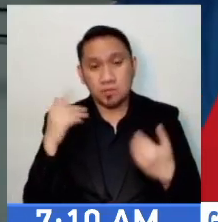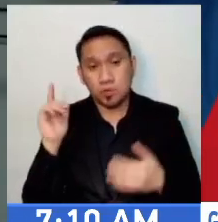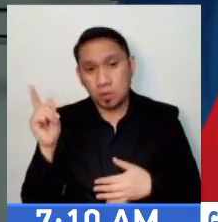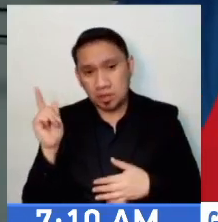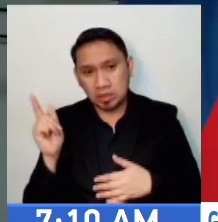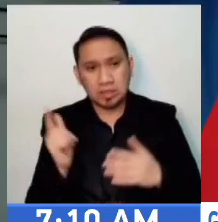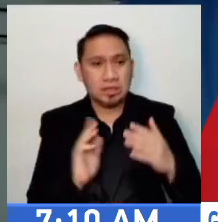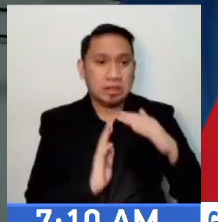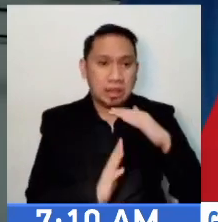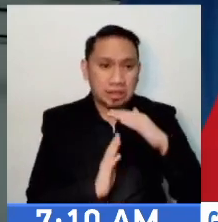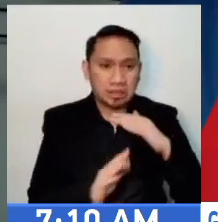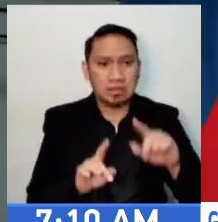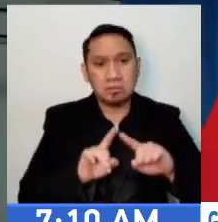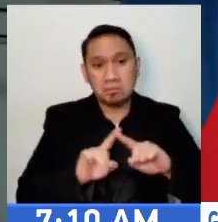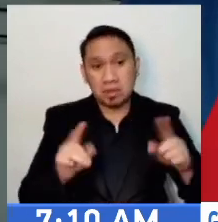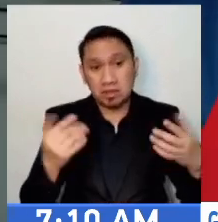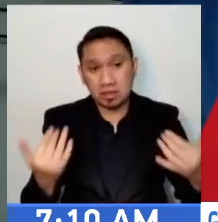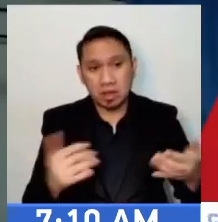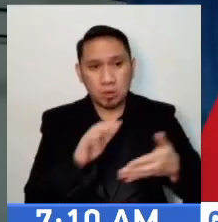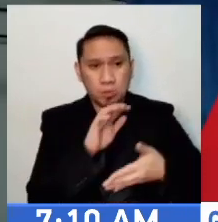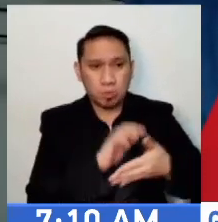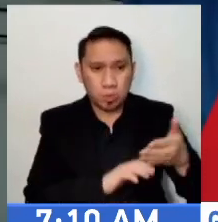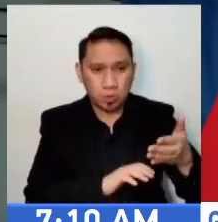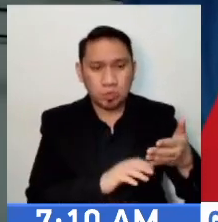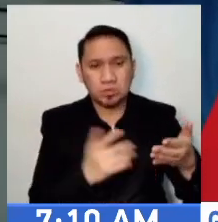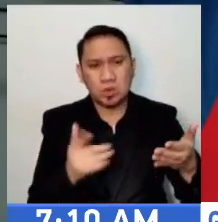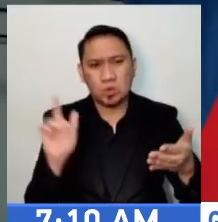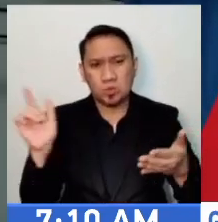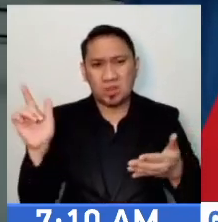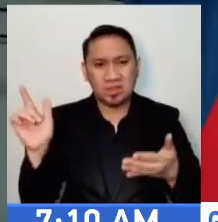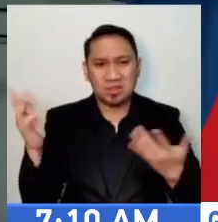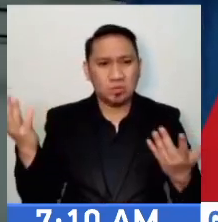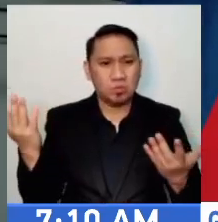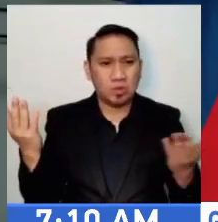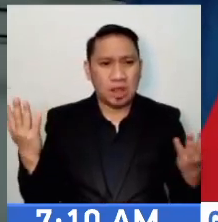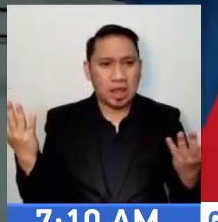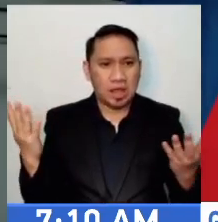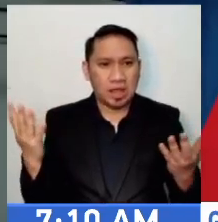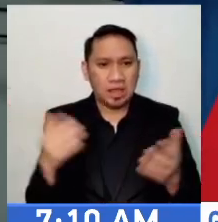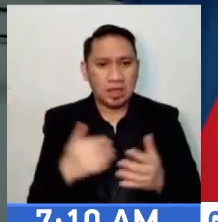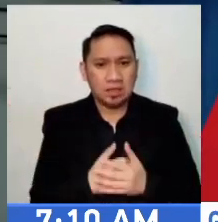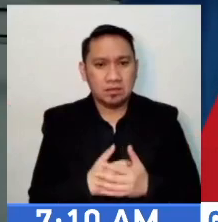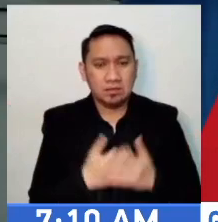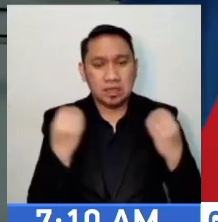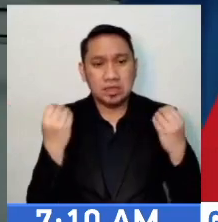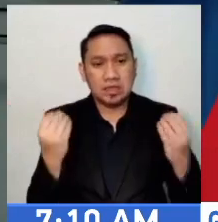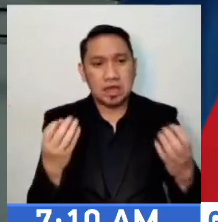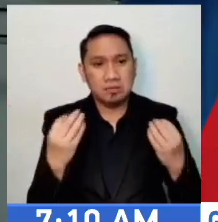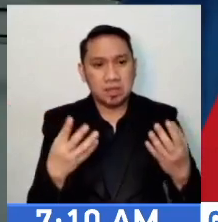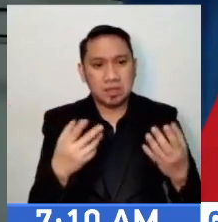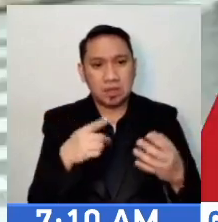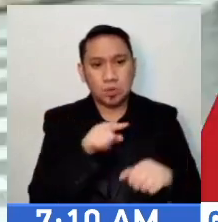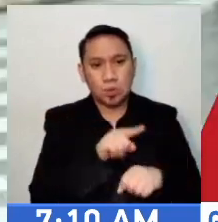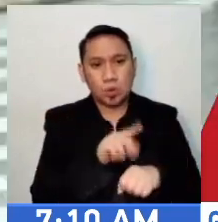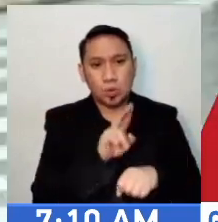Ngayon, 20 rides, hirap na hirap pa kami. Kasi sobrang dami na namin eh.